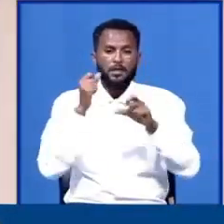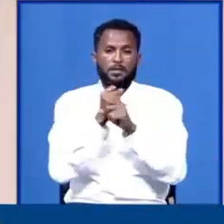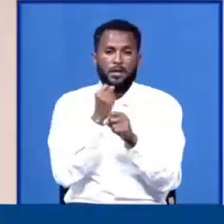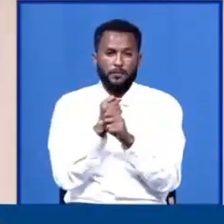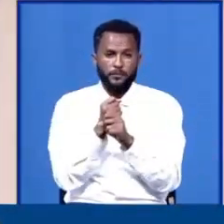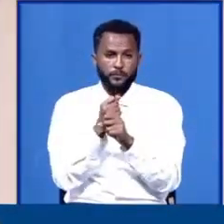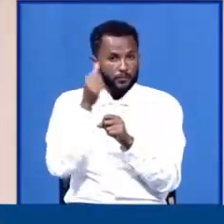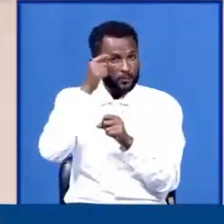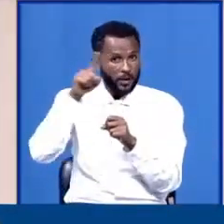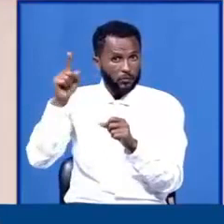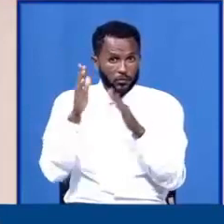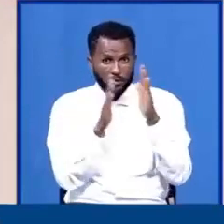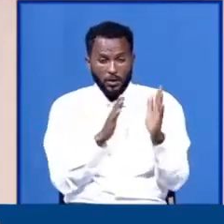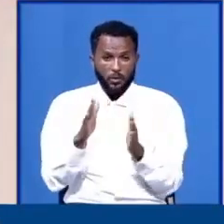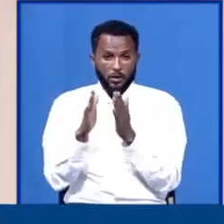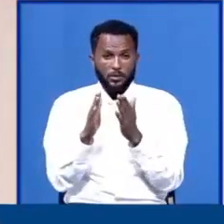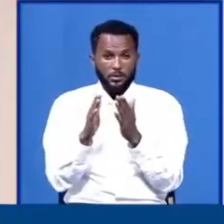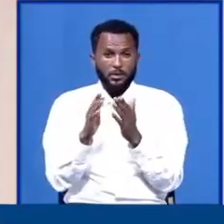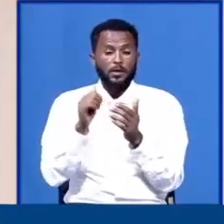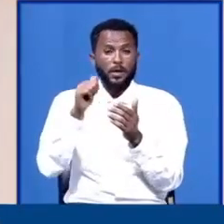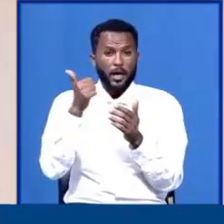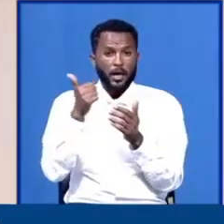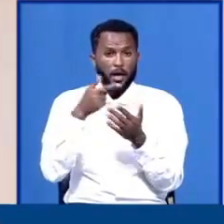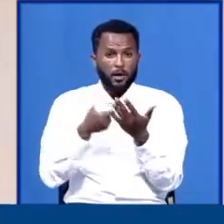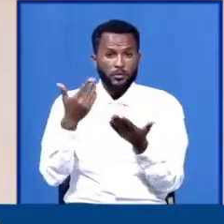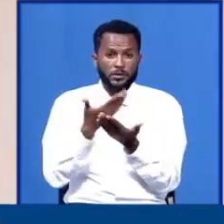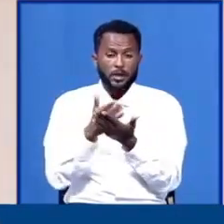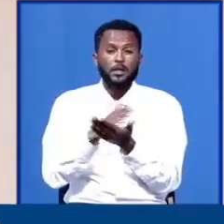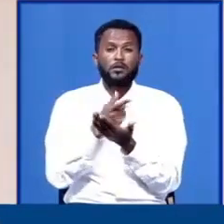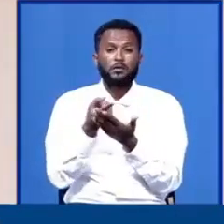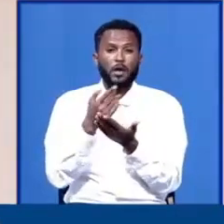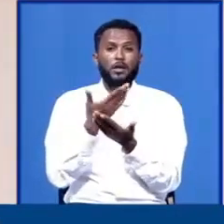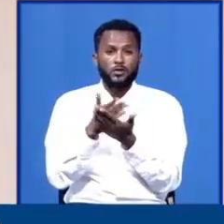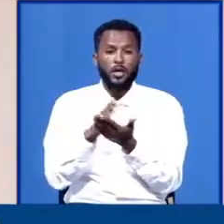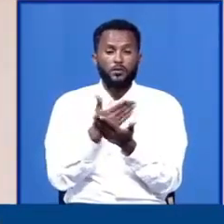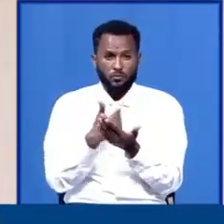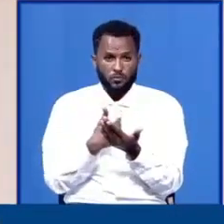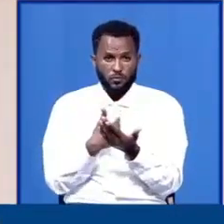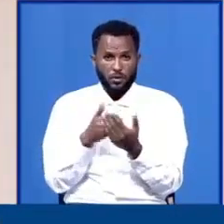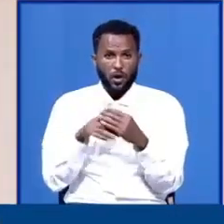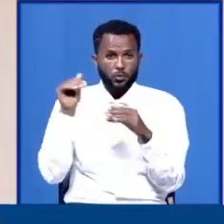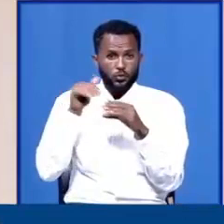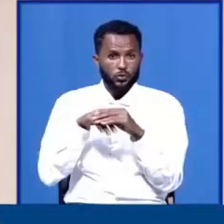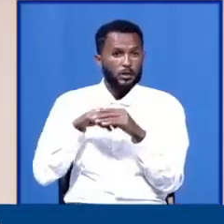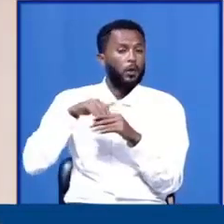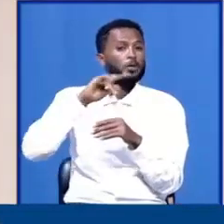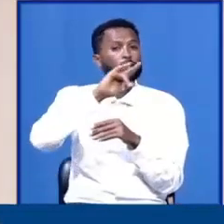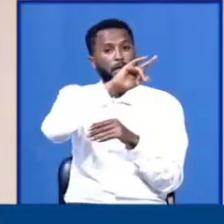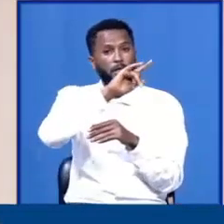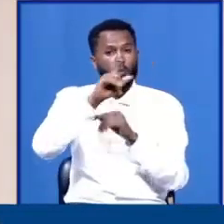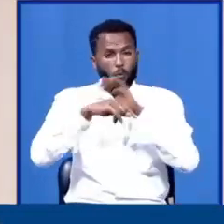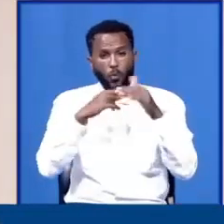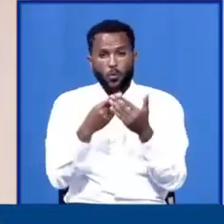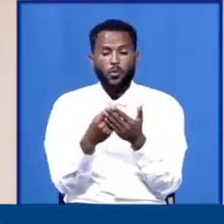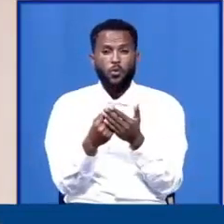ኣዕውዩ ንክስራሕ ንሳቶም እውን ድልዋት እዮም። ካልኣት ኣብዚ ነገር እዚ ደይ ተሳተፉ ኣሕዋትና ተሃልዮም እውን ክሳተፉ ካብ ውሽጢ ዓዲ ይኹን ካብ ደገ ኩሉ